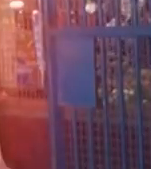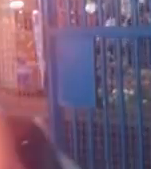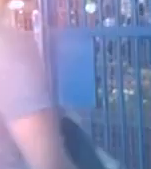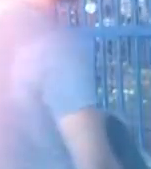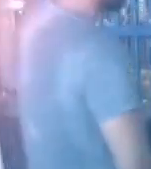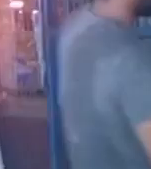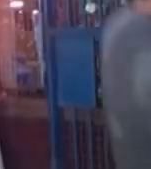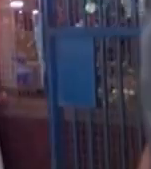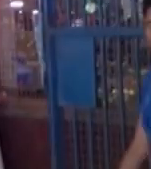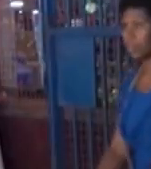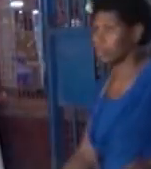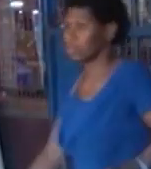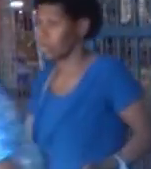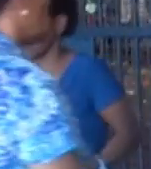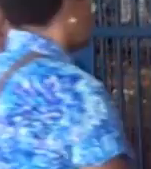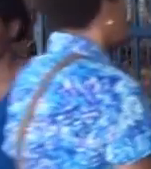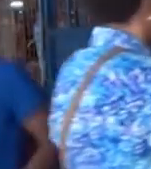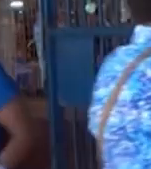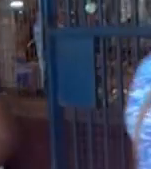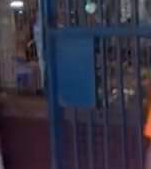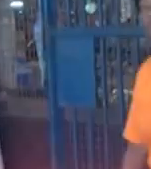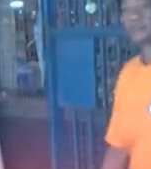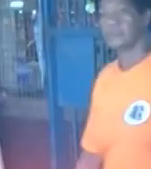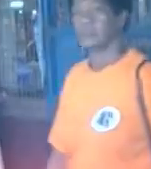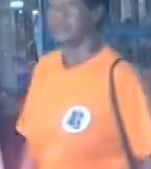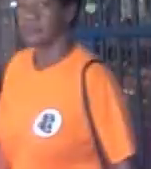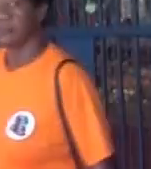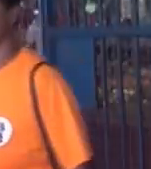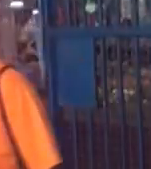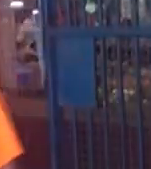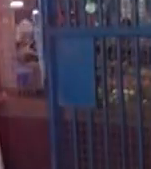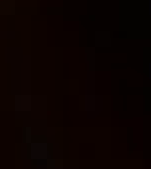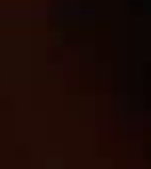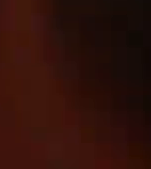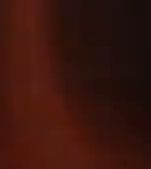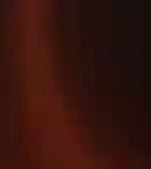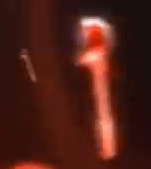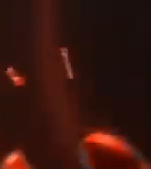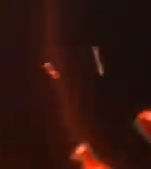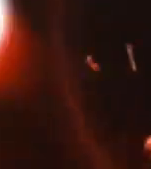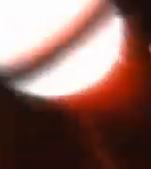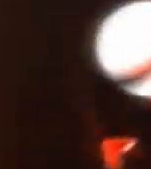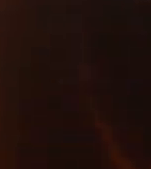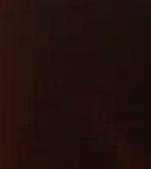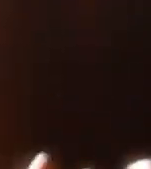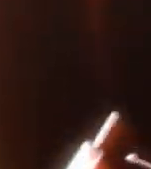सामने नाइक है गोंगवा लिबू लटोका रेडियो फीजी 2 में